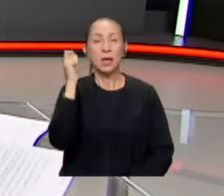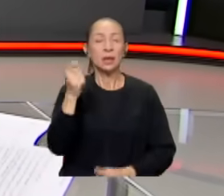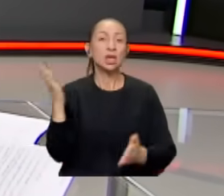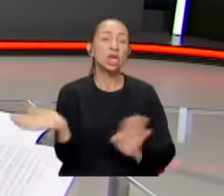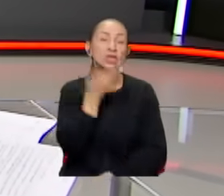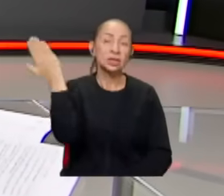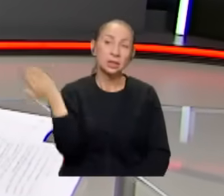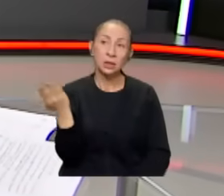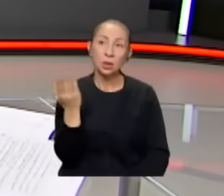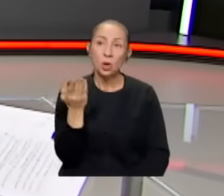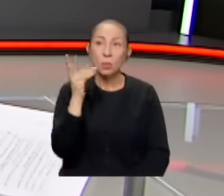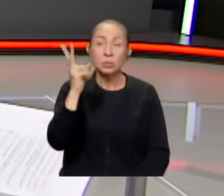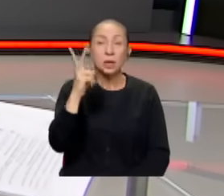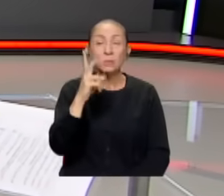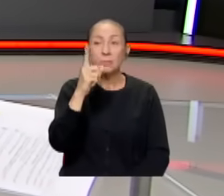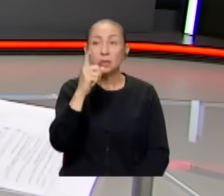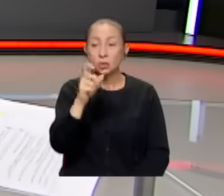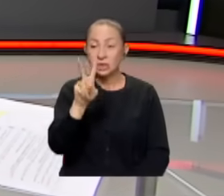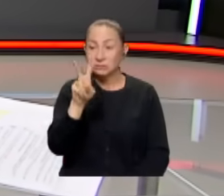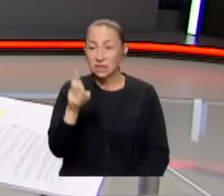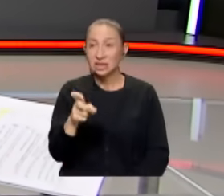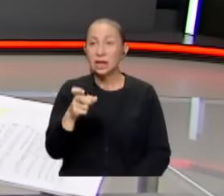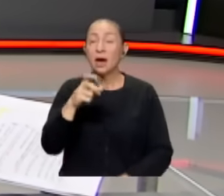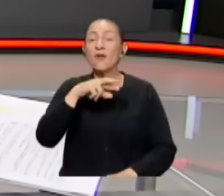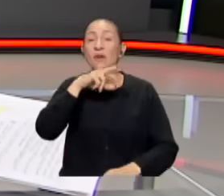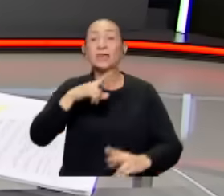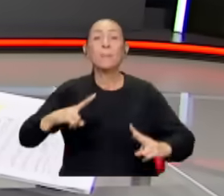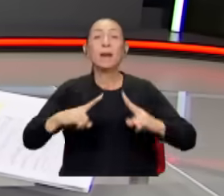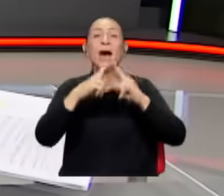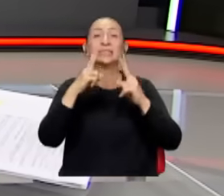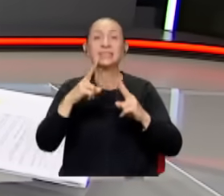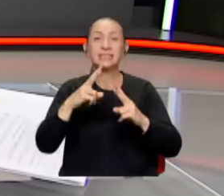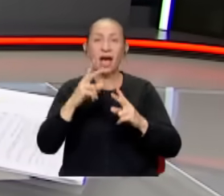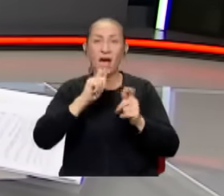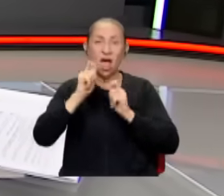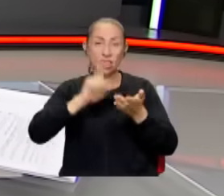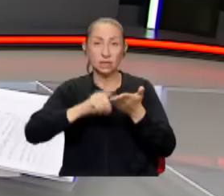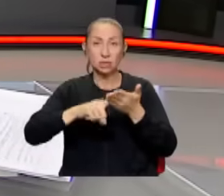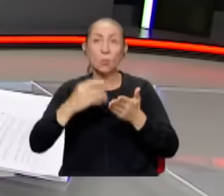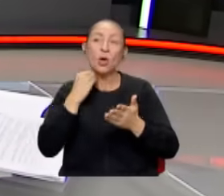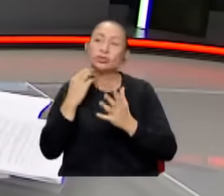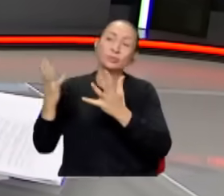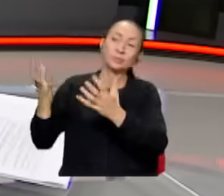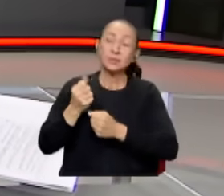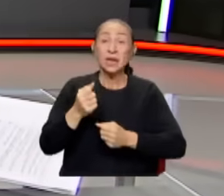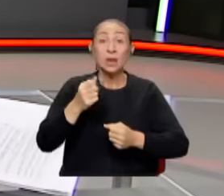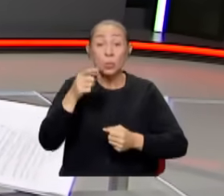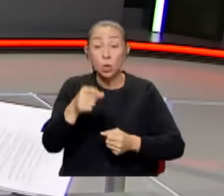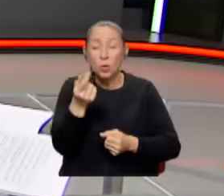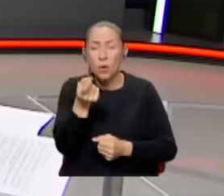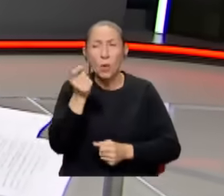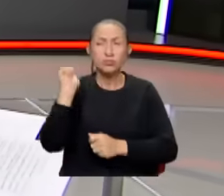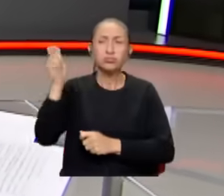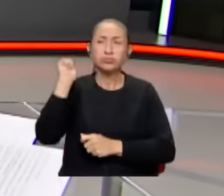ya borçlarını ödedi 1928'de Paris antlaşmasıyla üstlendi Borçları ve yarım asırı kuruşu